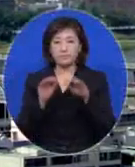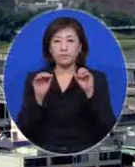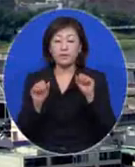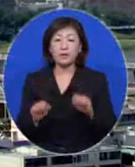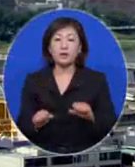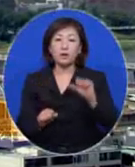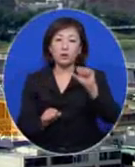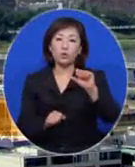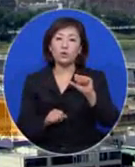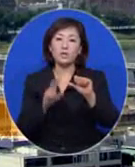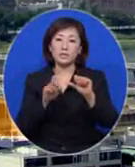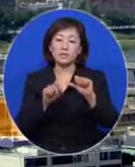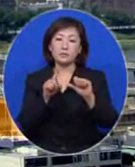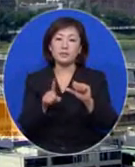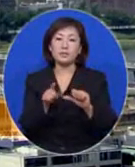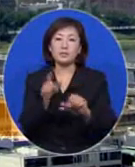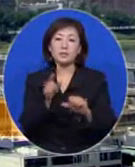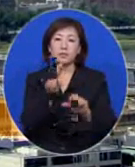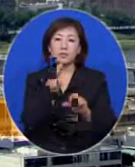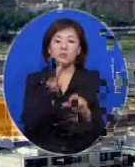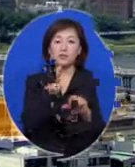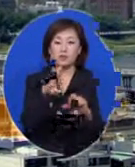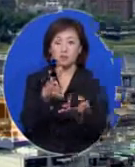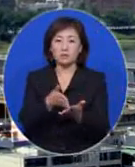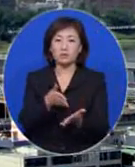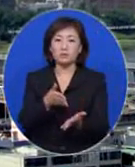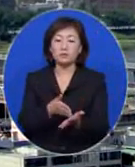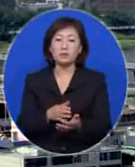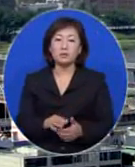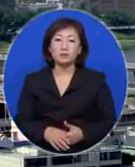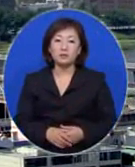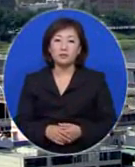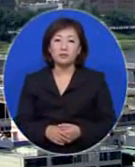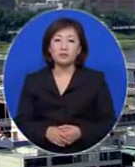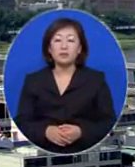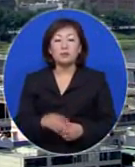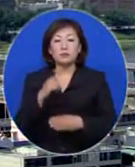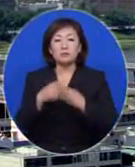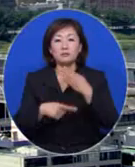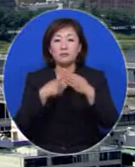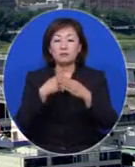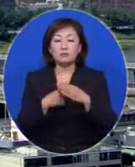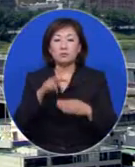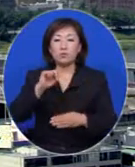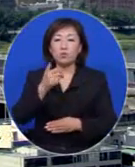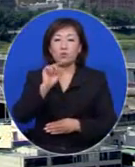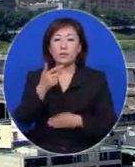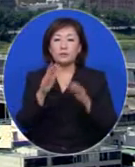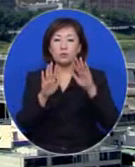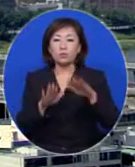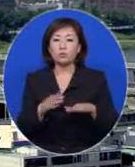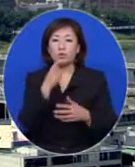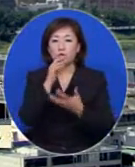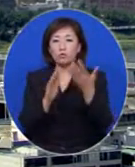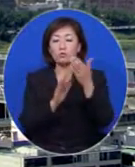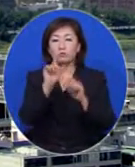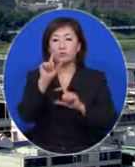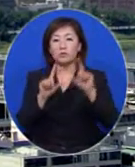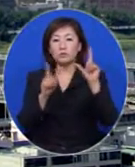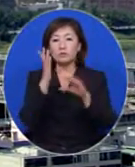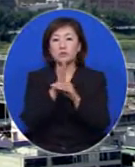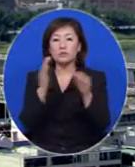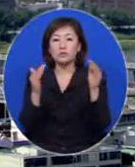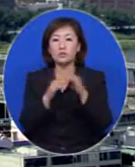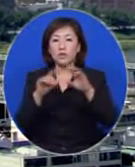여러분 안녕하십니까? 5월 21일 UBC입니다. 절기상 소만인 오늘 울산 지방은 구름 조금 낀 가운데